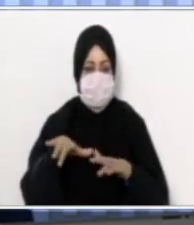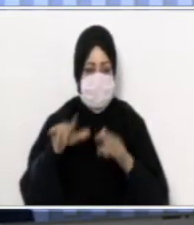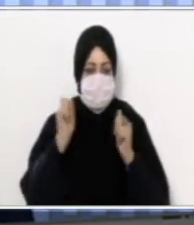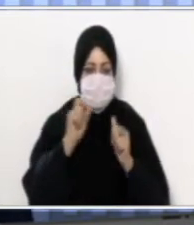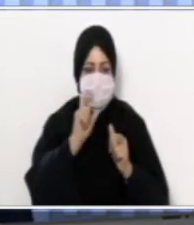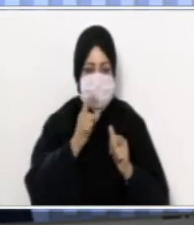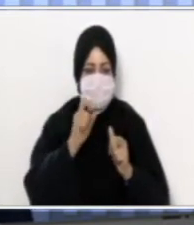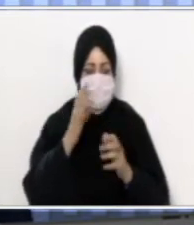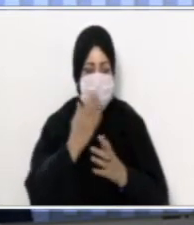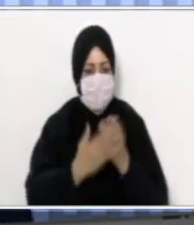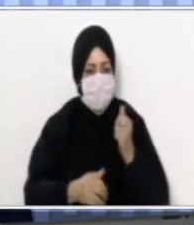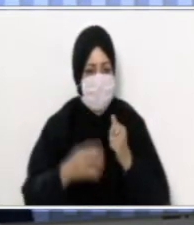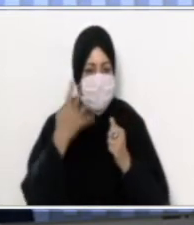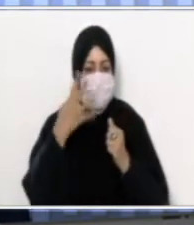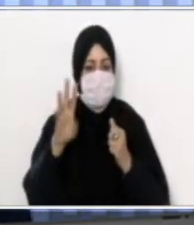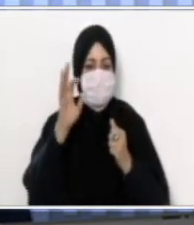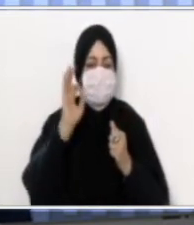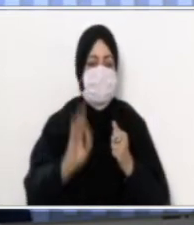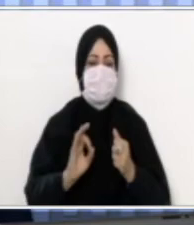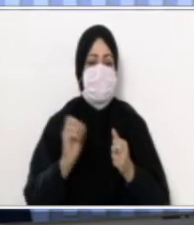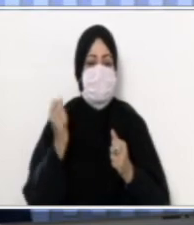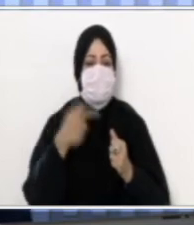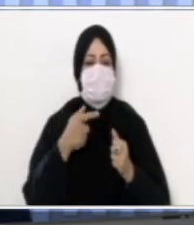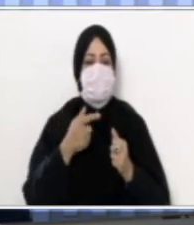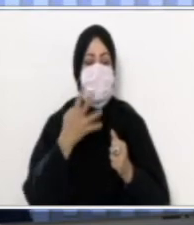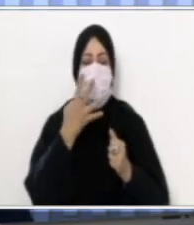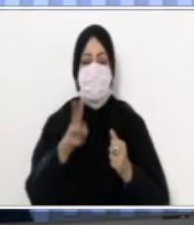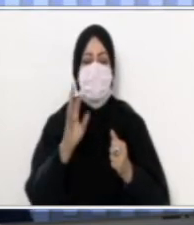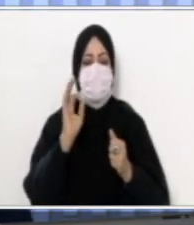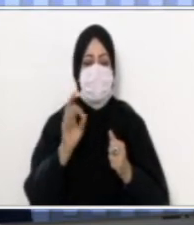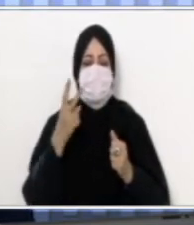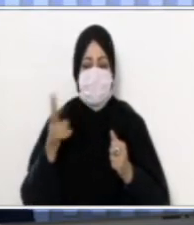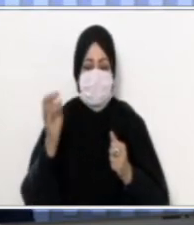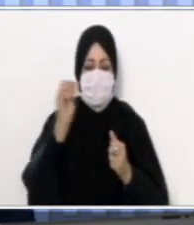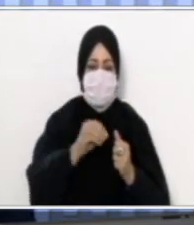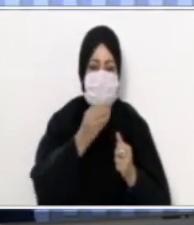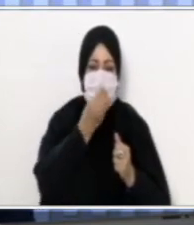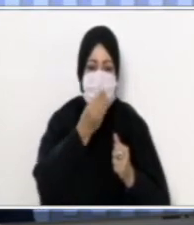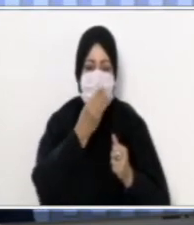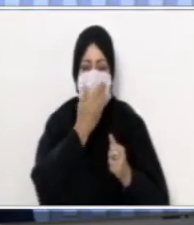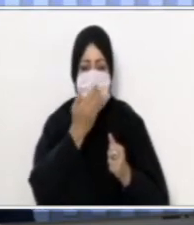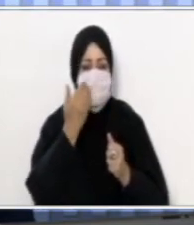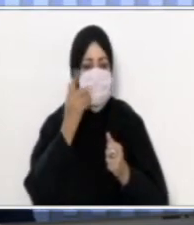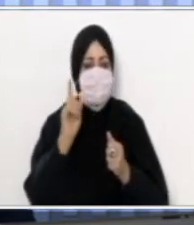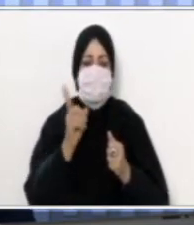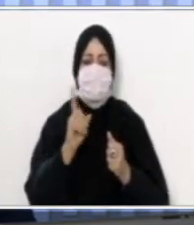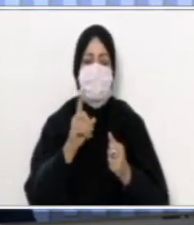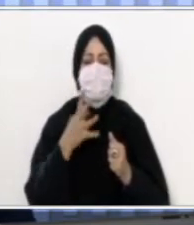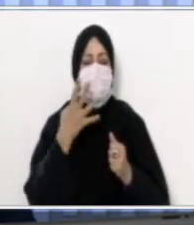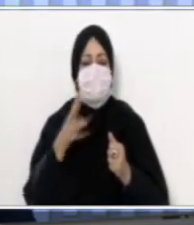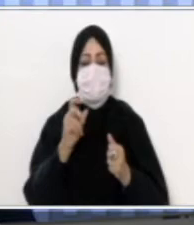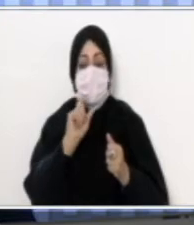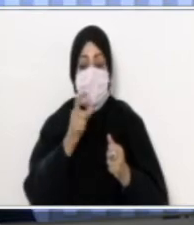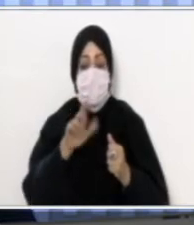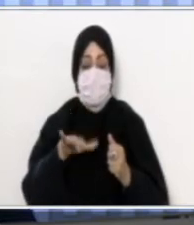النفاس أكثر النفاس، بحيث لو زاد عليه فلا عبرة به ويعد استحاضة. أنت قلتي يا أخت حليمة أن مازال